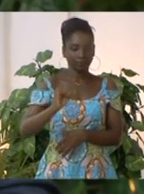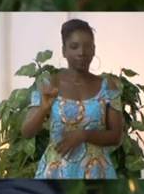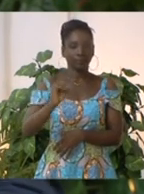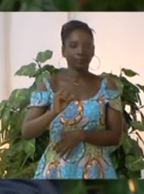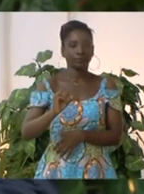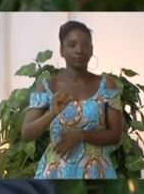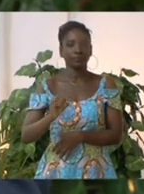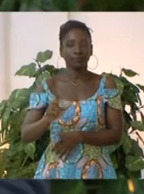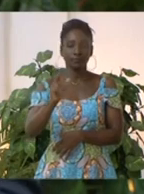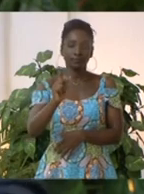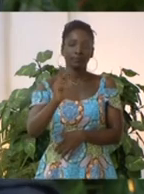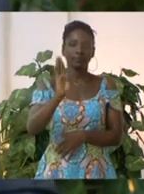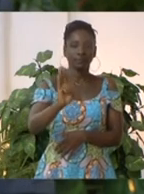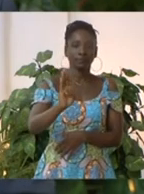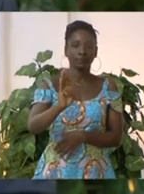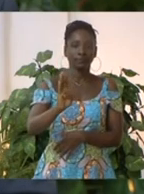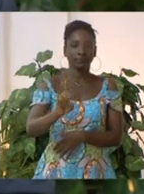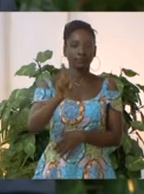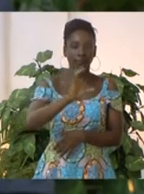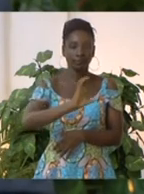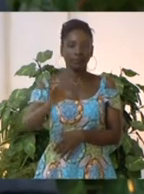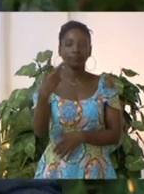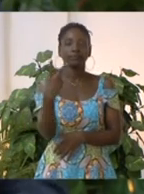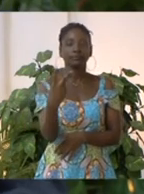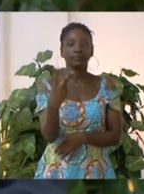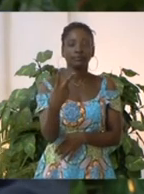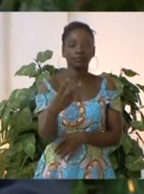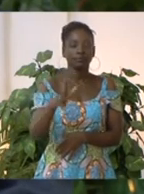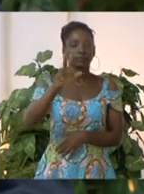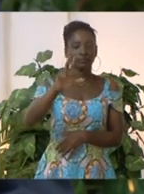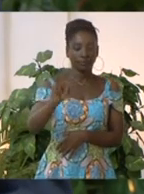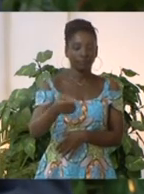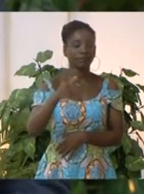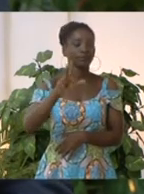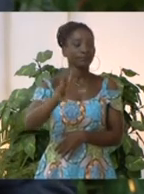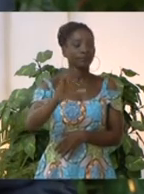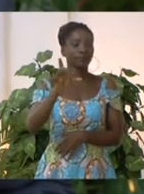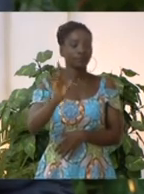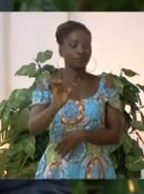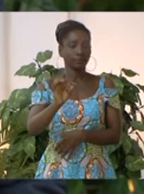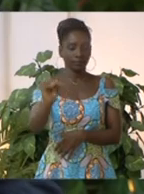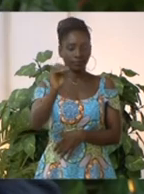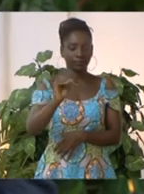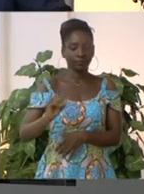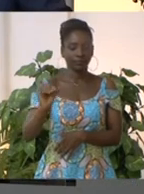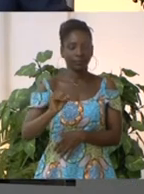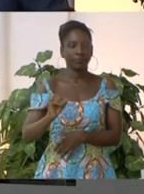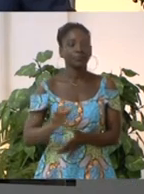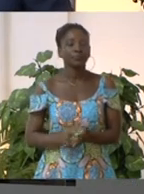Kwadio Konan Bertin, 142, soit 3,38%.